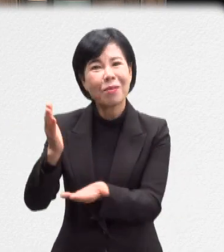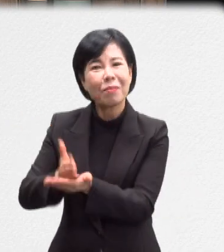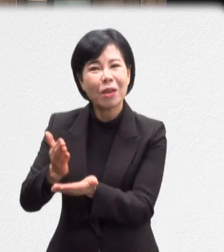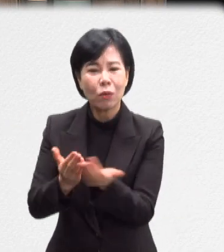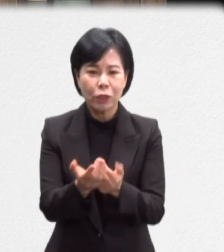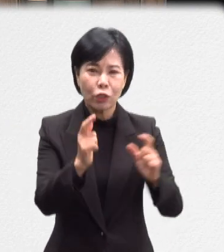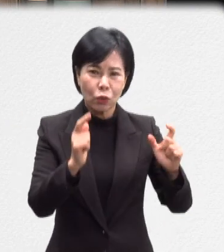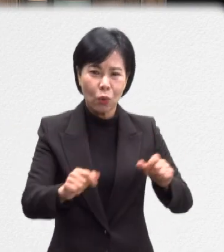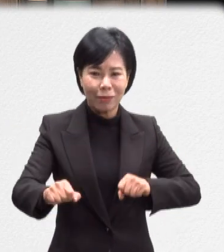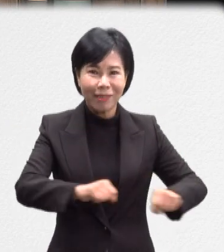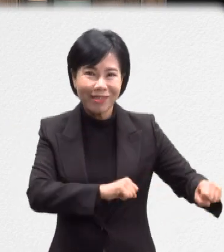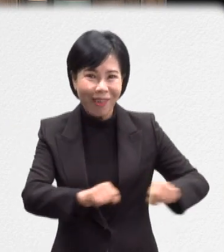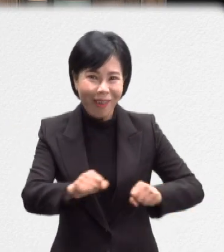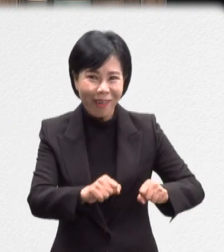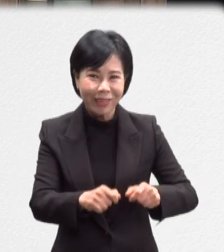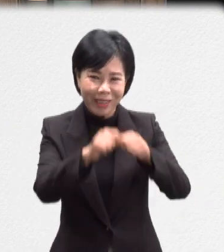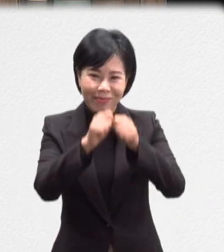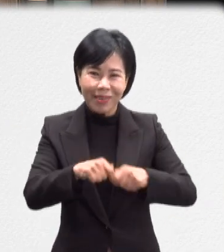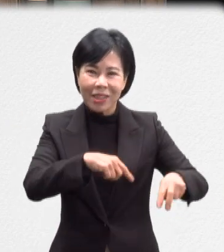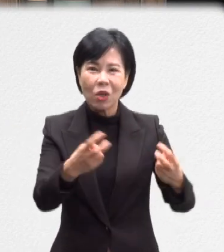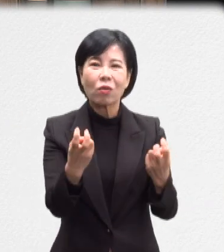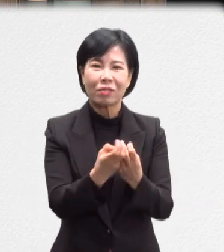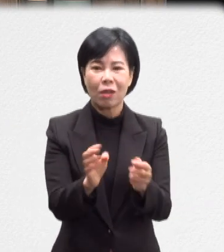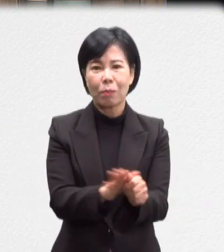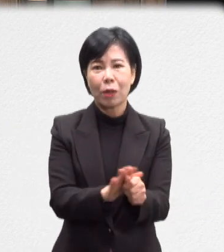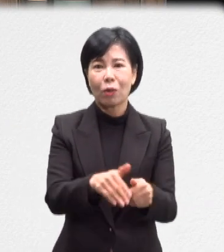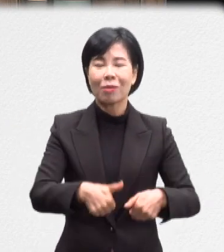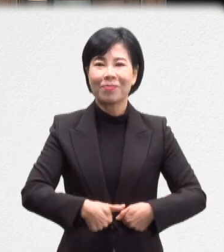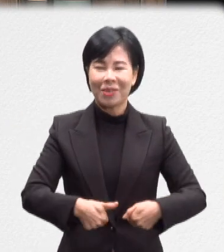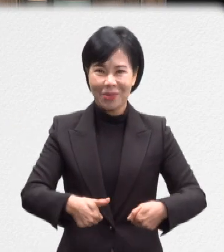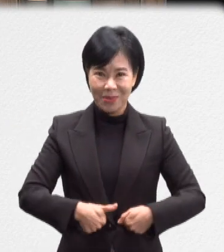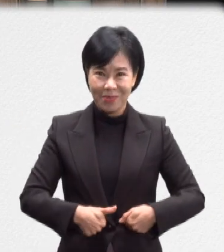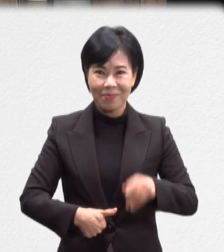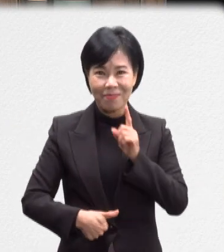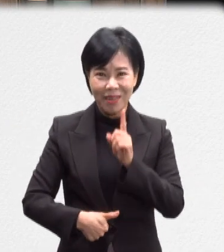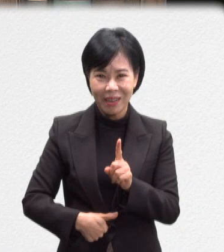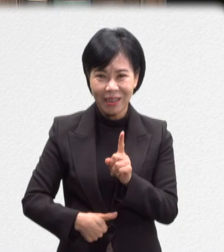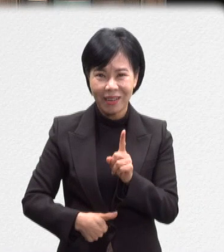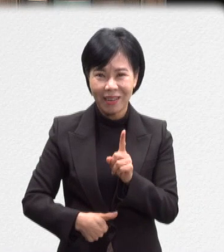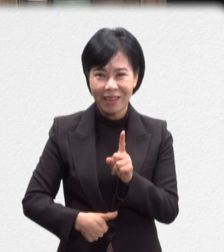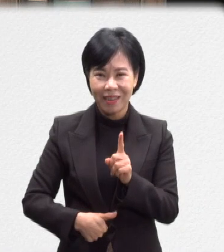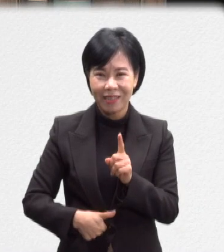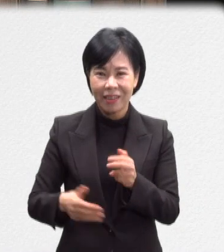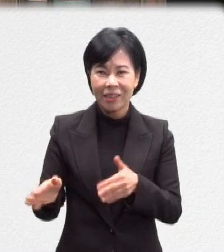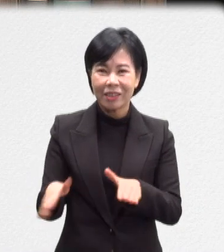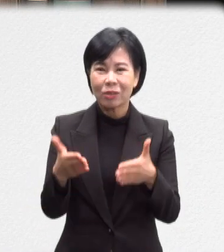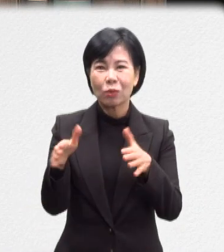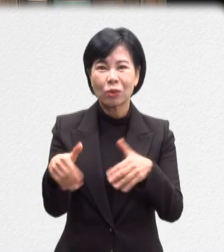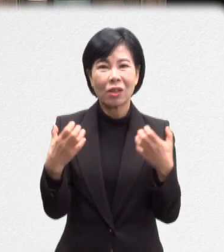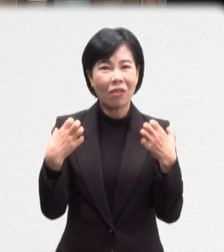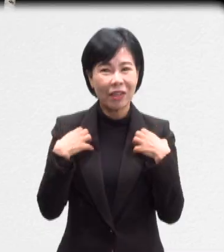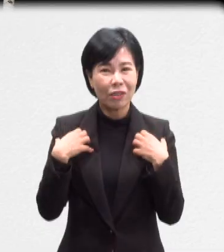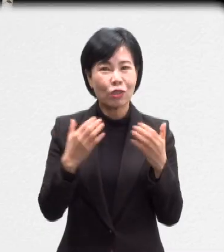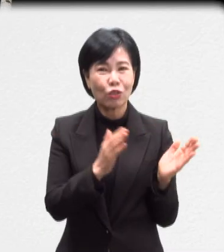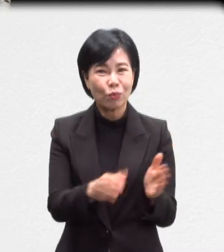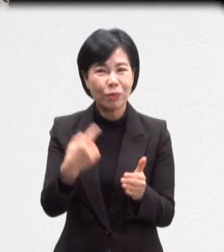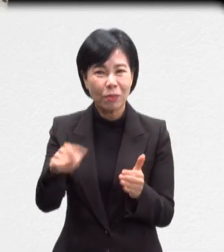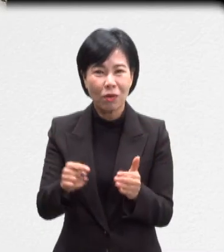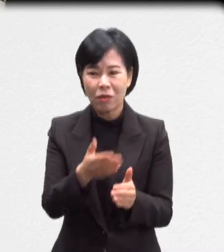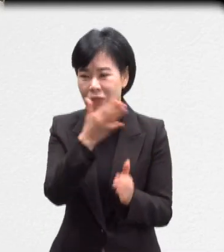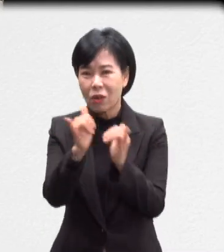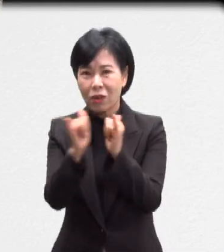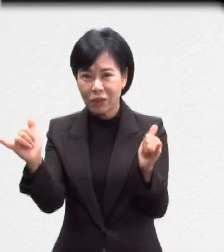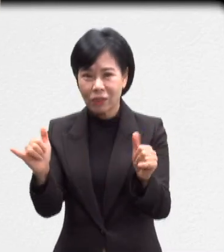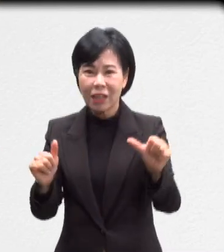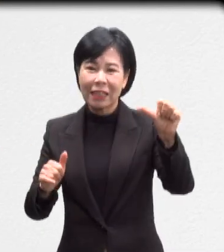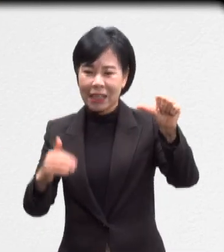꿈을 실현할 수 있게 세심한 정책적 배려가 필요하다는 의견인 것 같은데요. 도에서는 어떤 정책들을 준비하고 계십니까? 청년 정책이 다섯